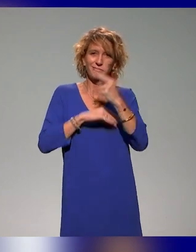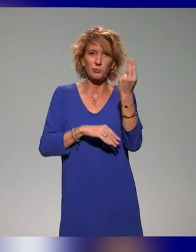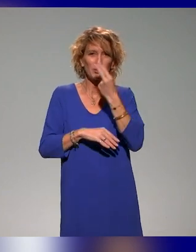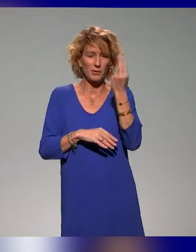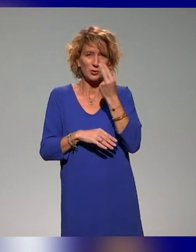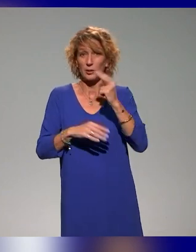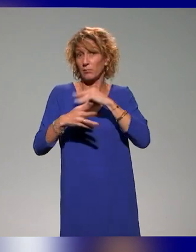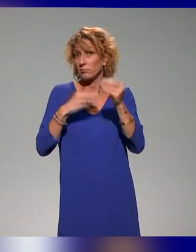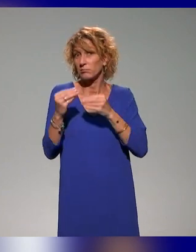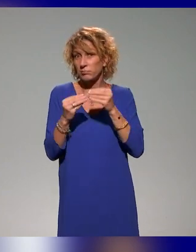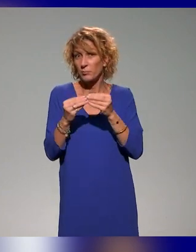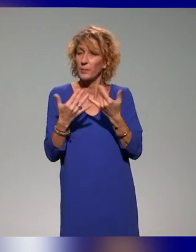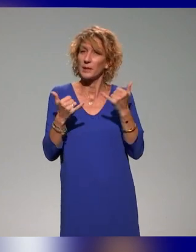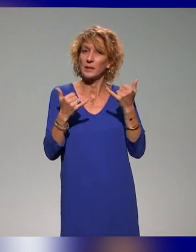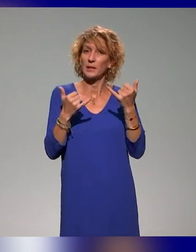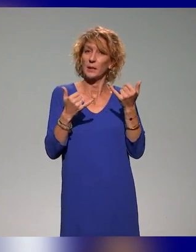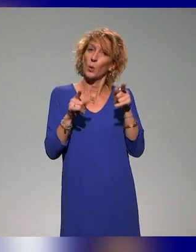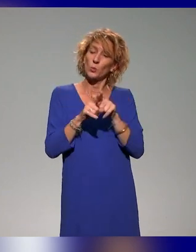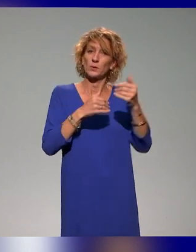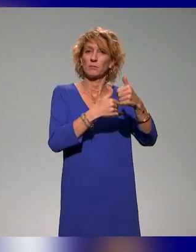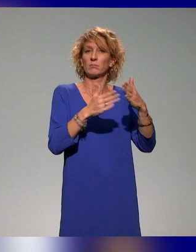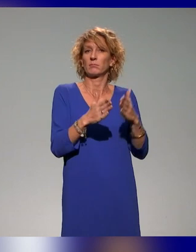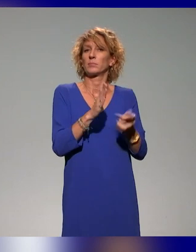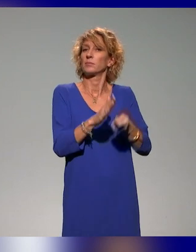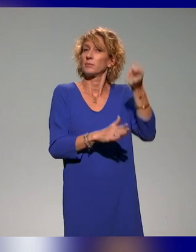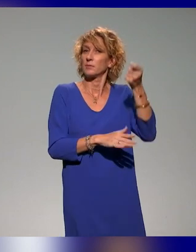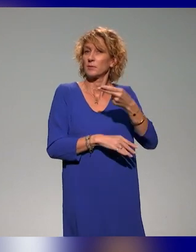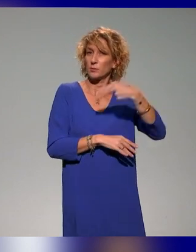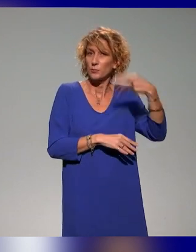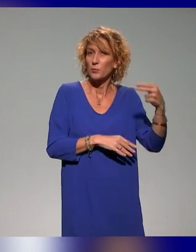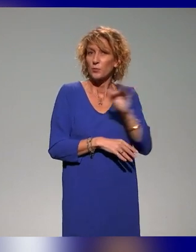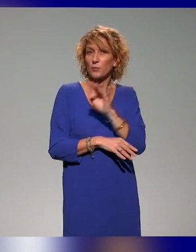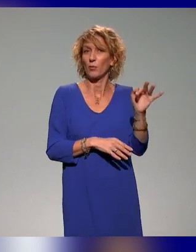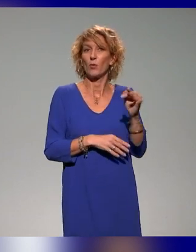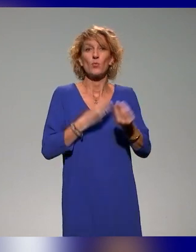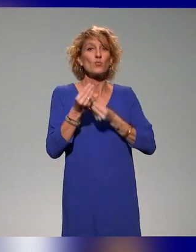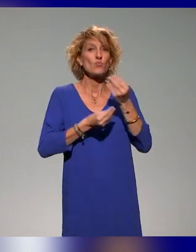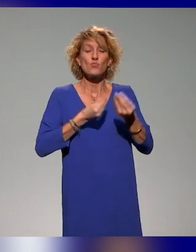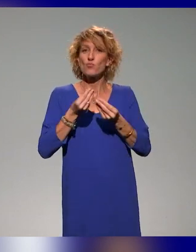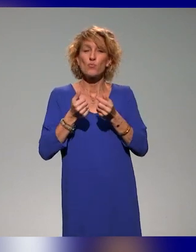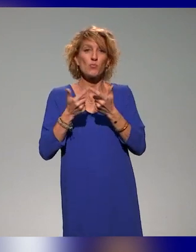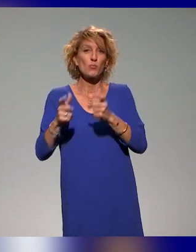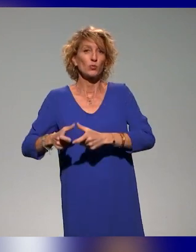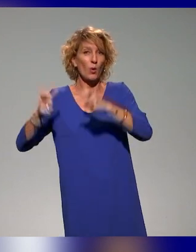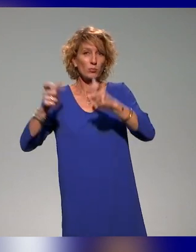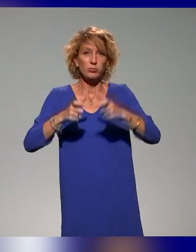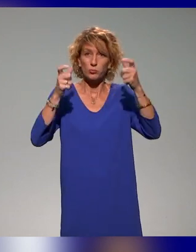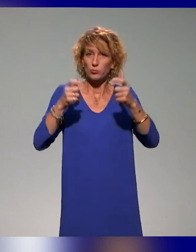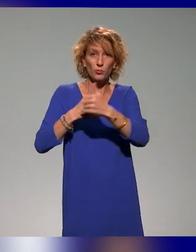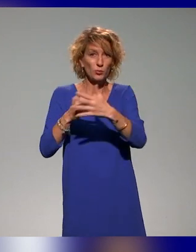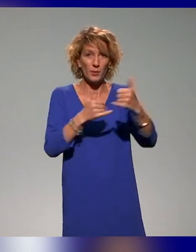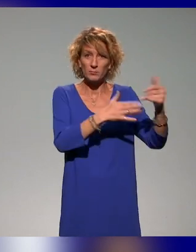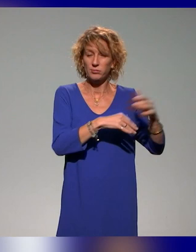niveau mondial, hein, mais aussi dans l'éducation nationale en France et dans d'autres structures. On en reparlera tout à l'heure.